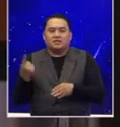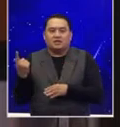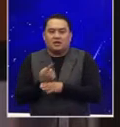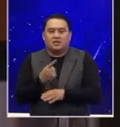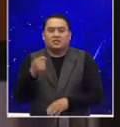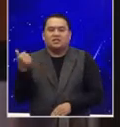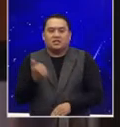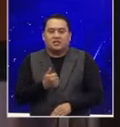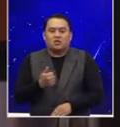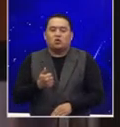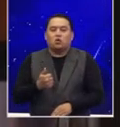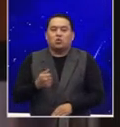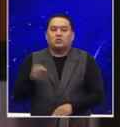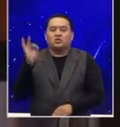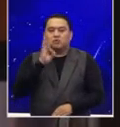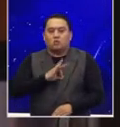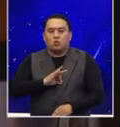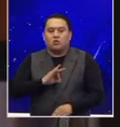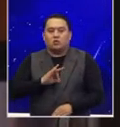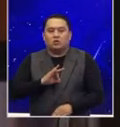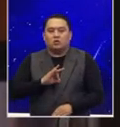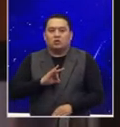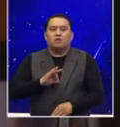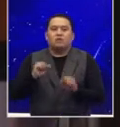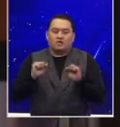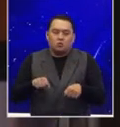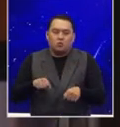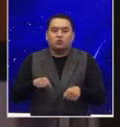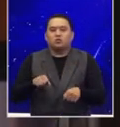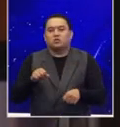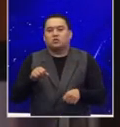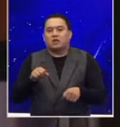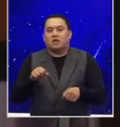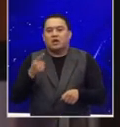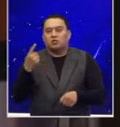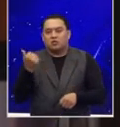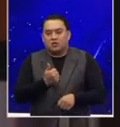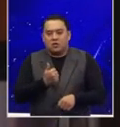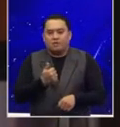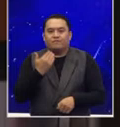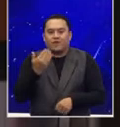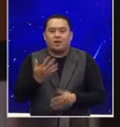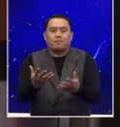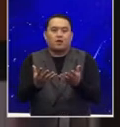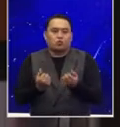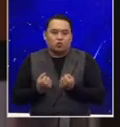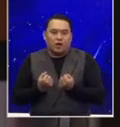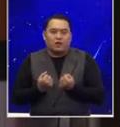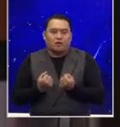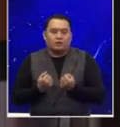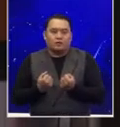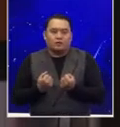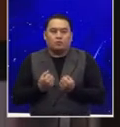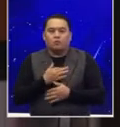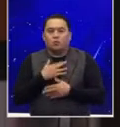неделю употреблять рыбу, как четверг, рыбный день, да, возобновлять, то уже вы получаете